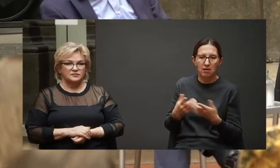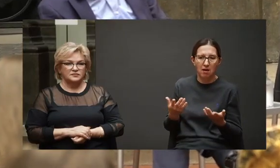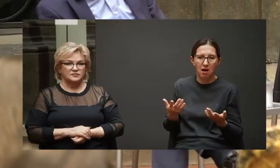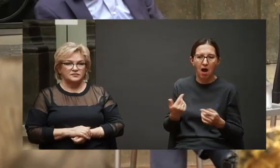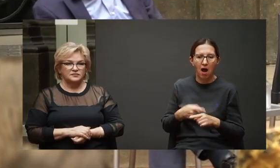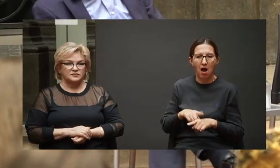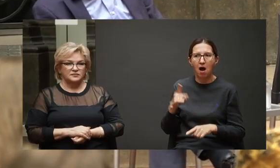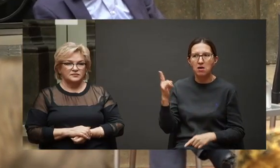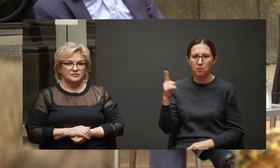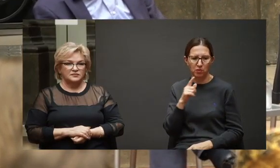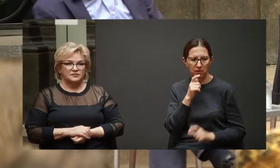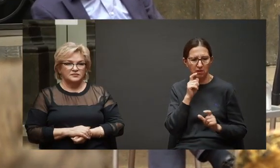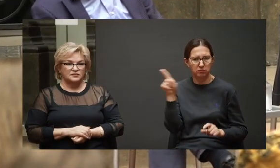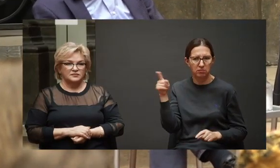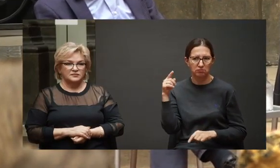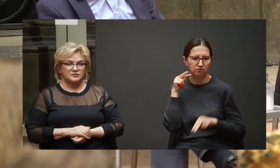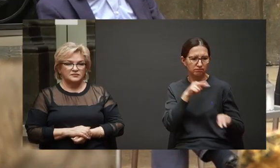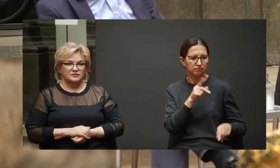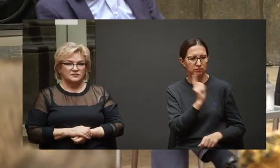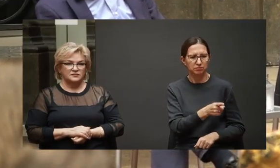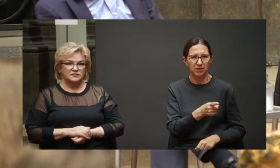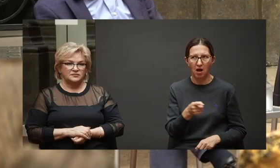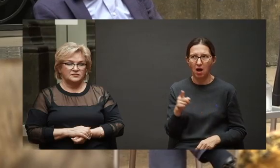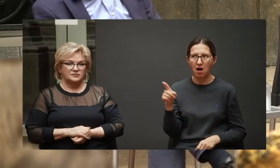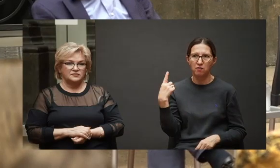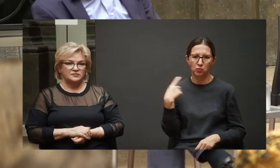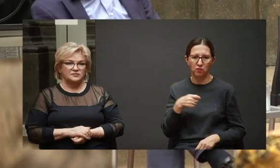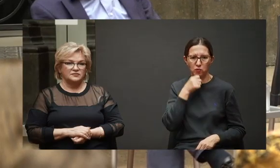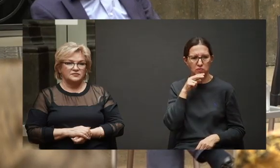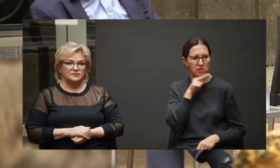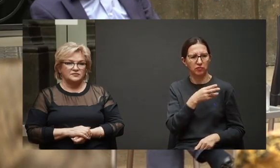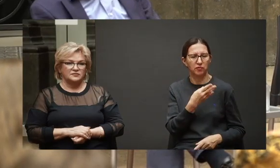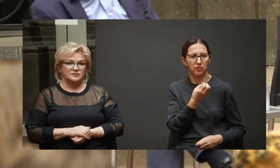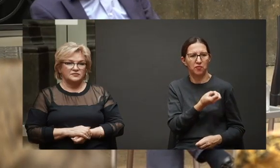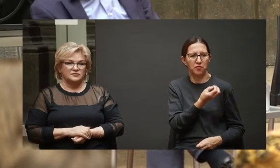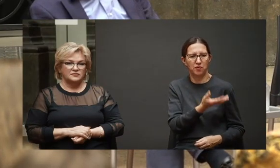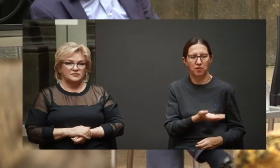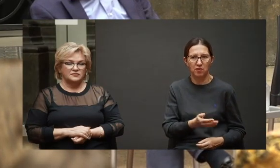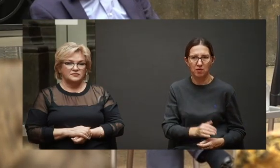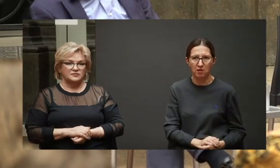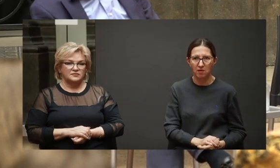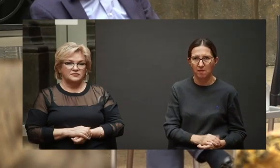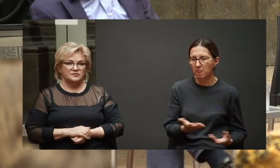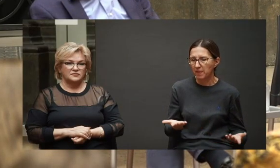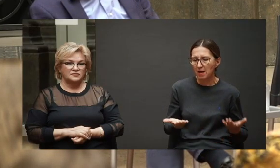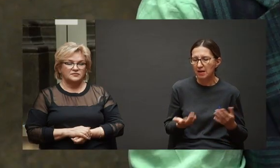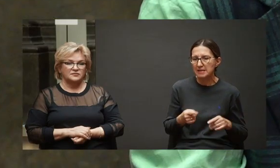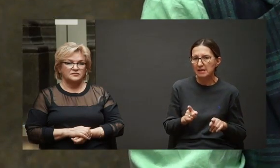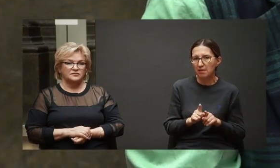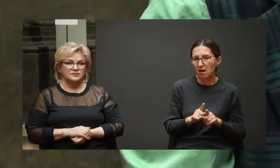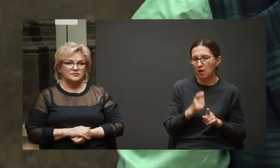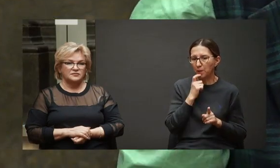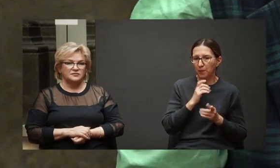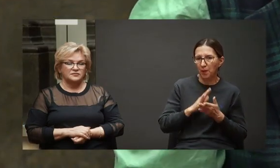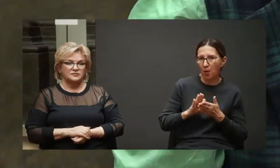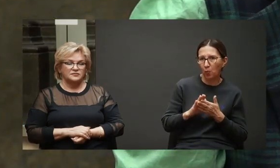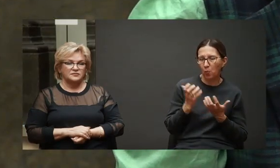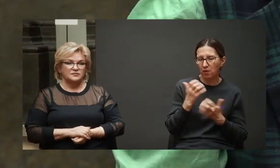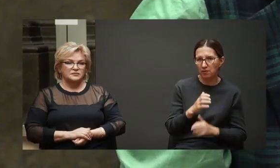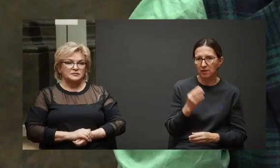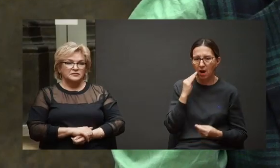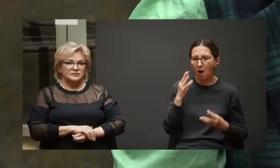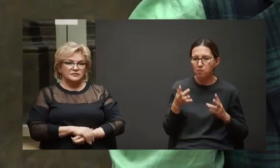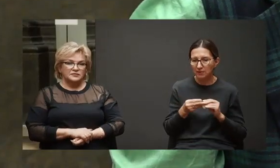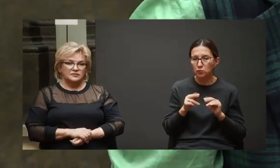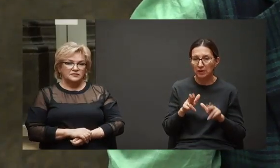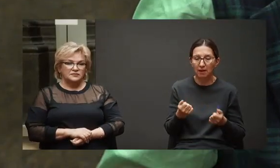пшикнут, на взрослого косо посмотрят, там, если сторонку не уведут аккуратненько. А по сути